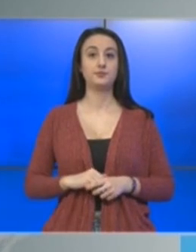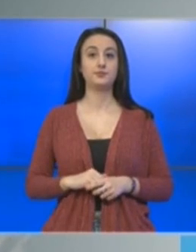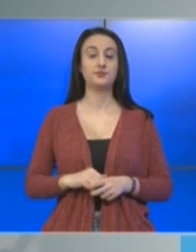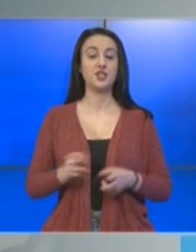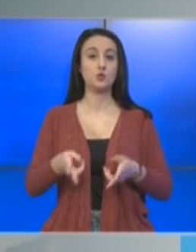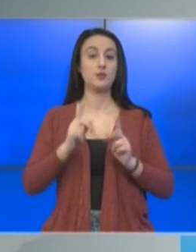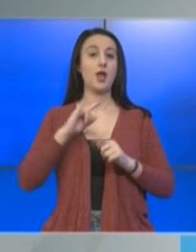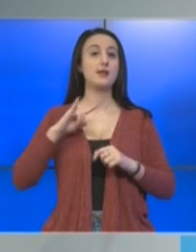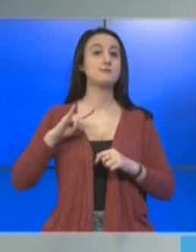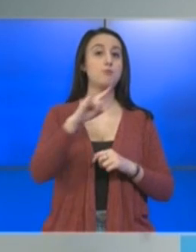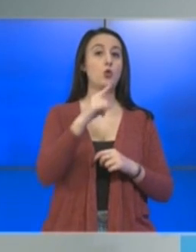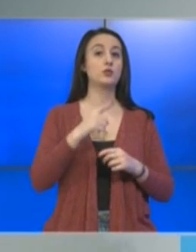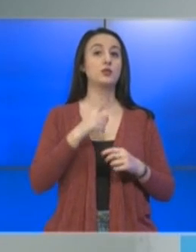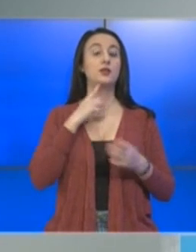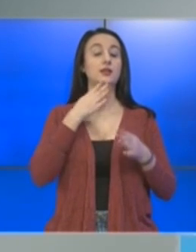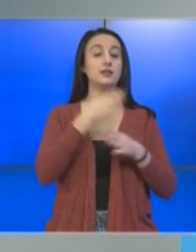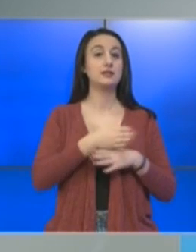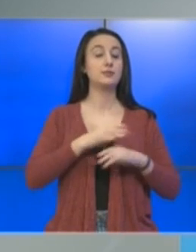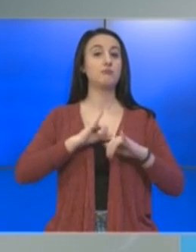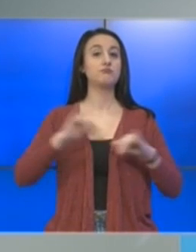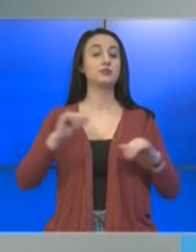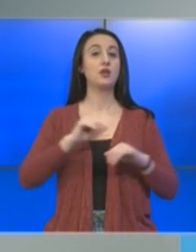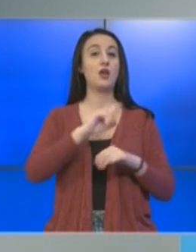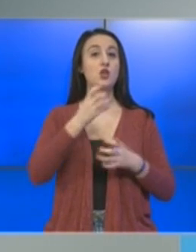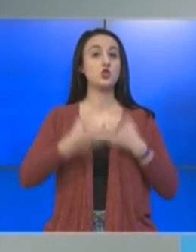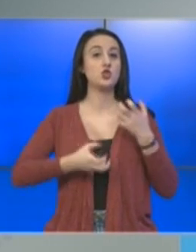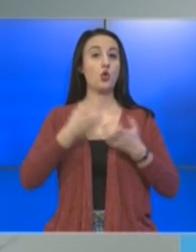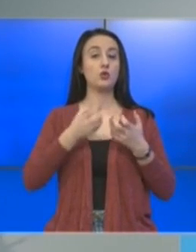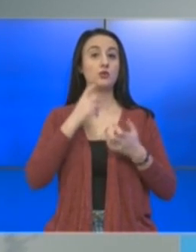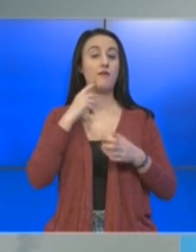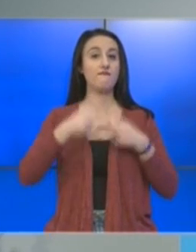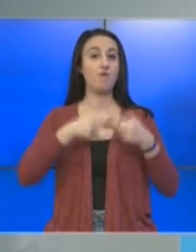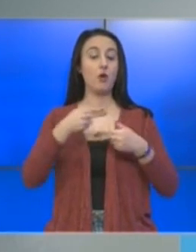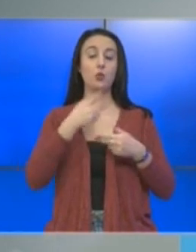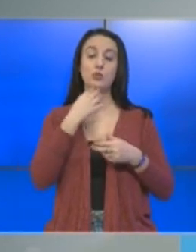Suspendarea zborurilor către și dinspre zone cu focare de coronavirus nu este singura măsură luată